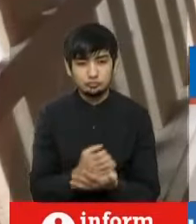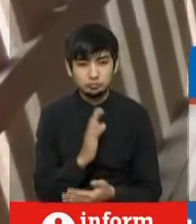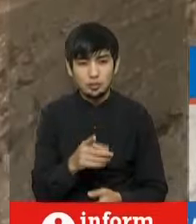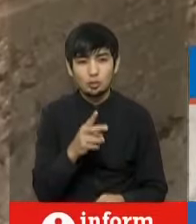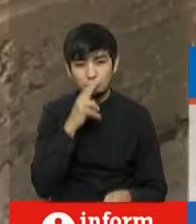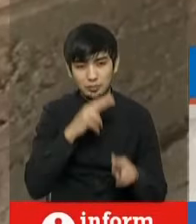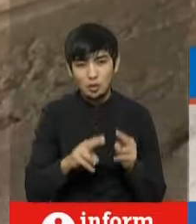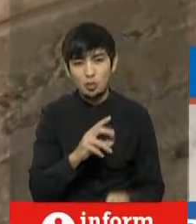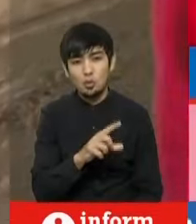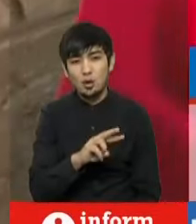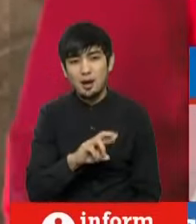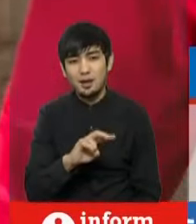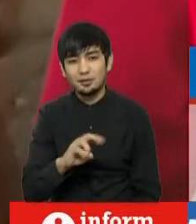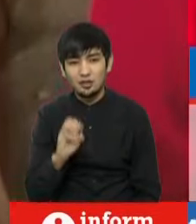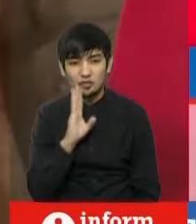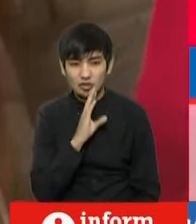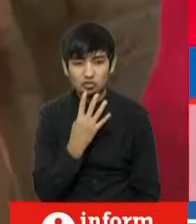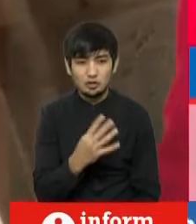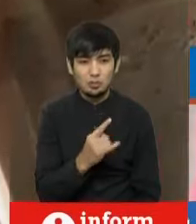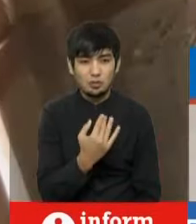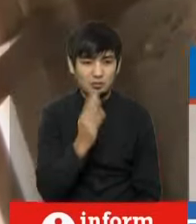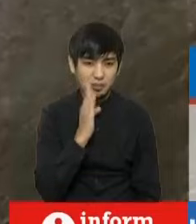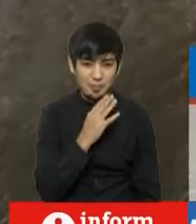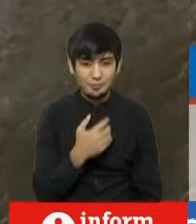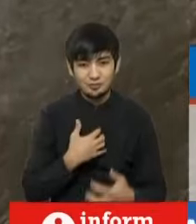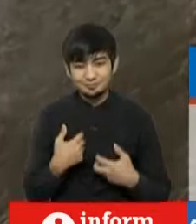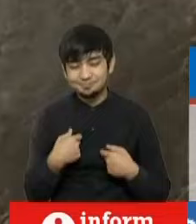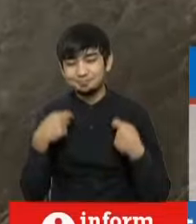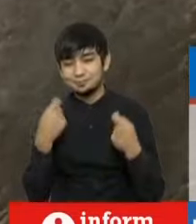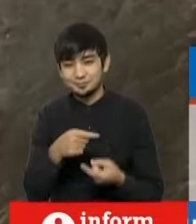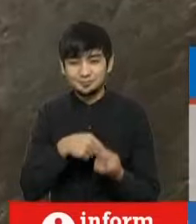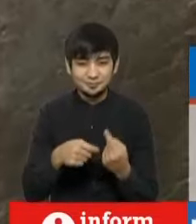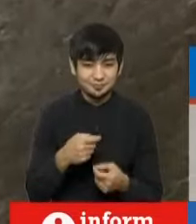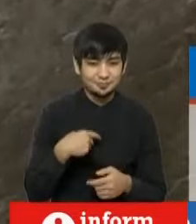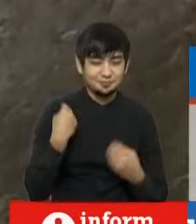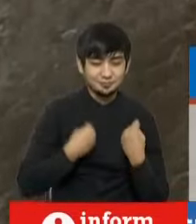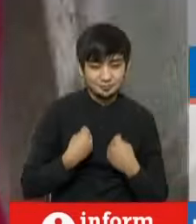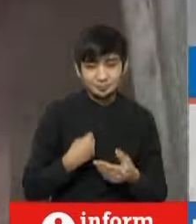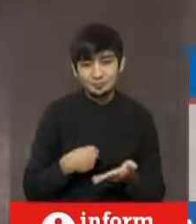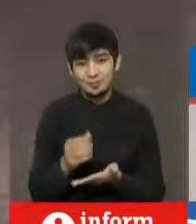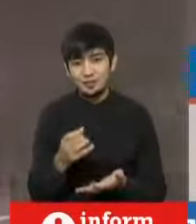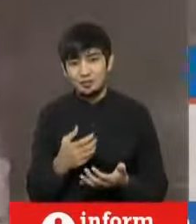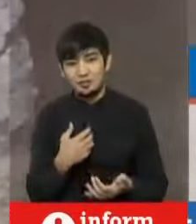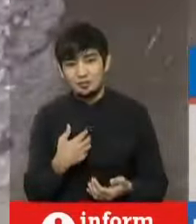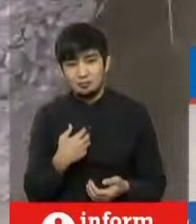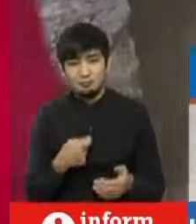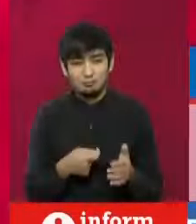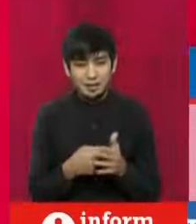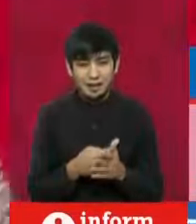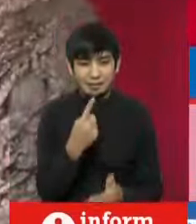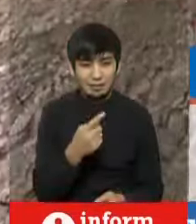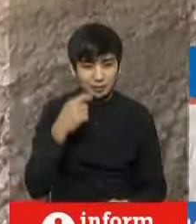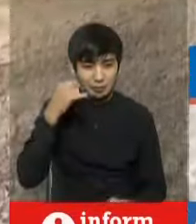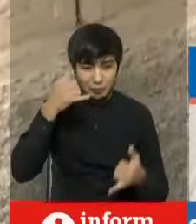бірі Күләнда Надирова. Төрт баланың анасы осы малды сатып, киім кешек пен көмір алатынбыз дейді. Жалғыз ешкісімен